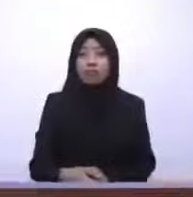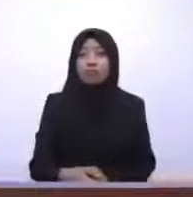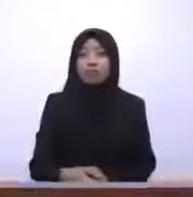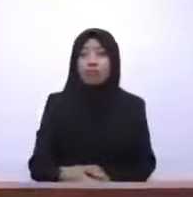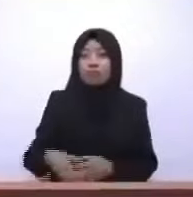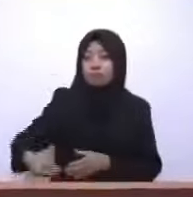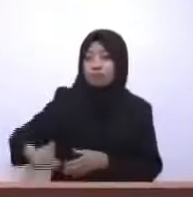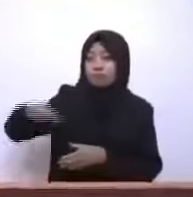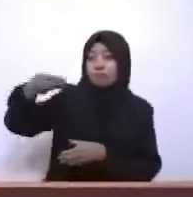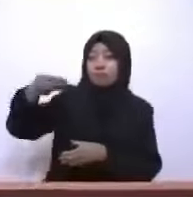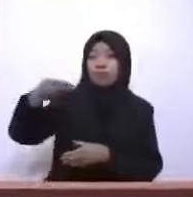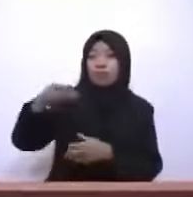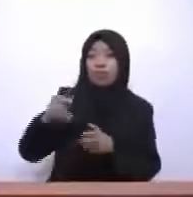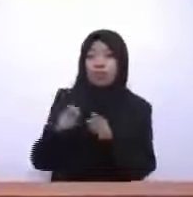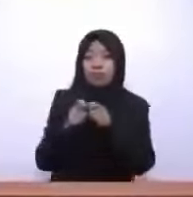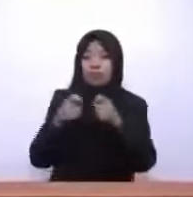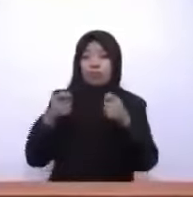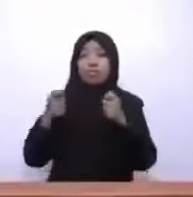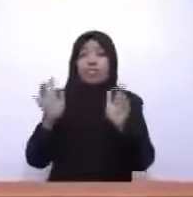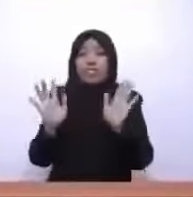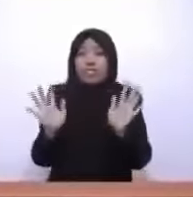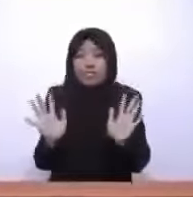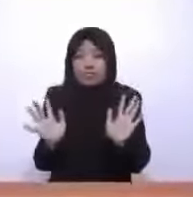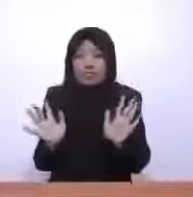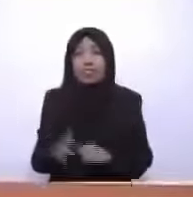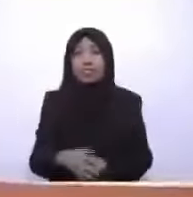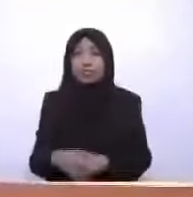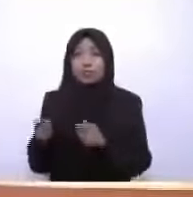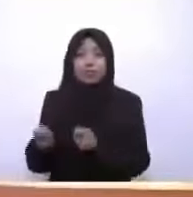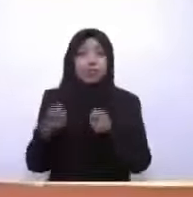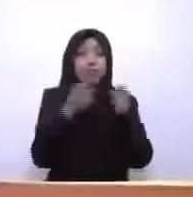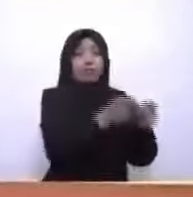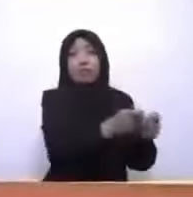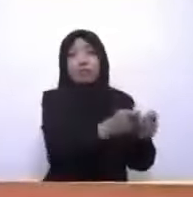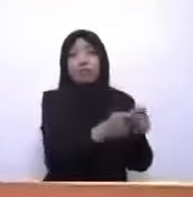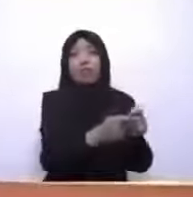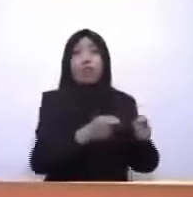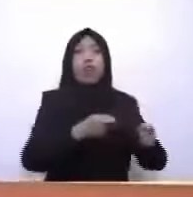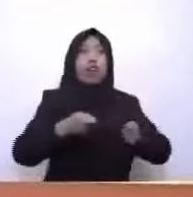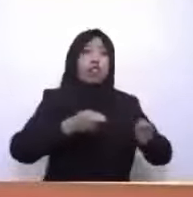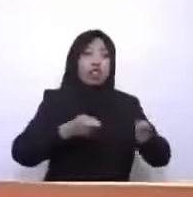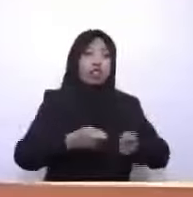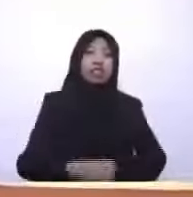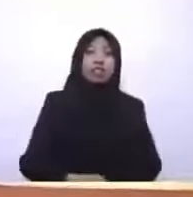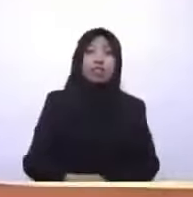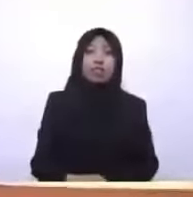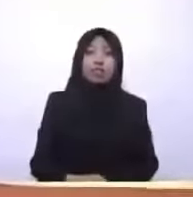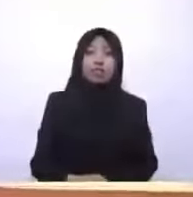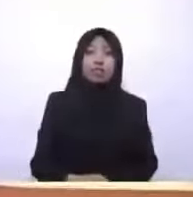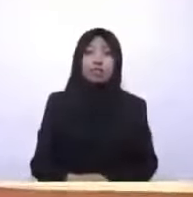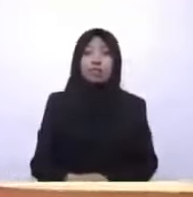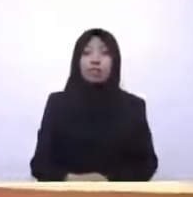Silakan diambil, jangan dibuka terlebih dahulu dan diberikan kepada moderator.